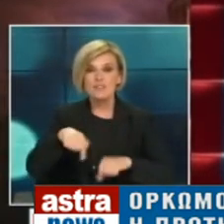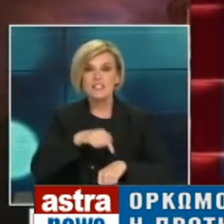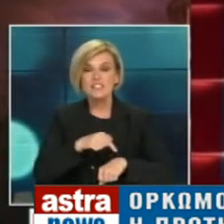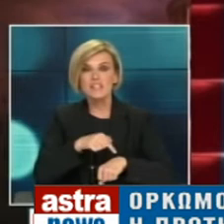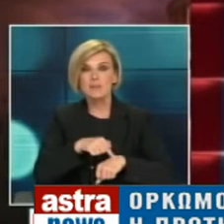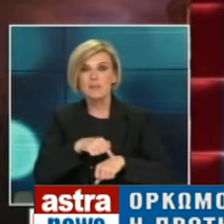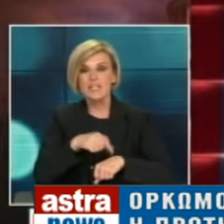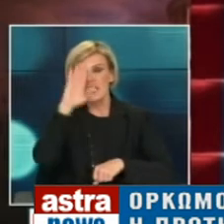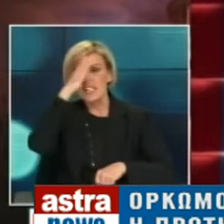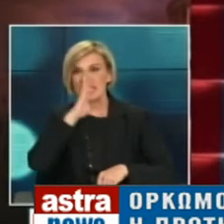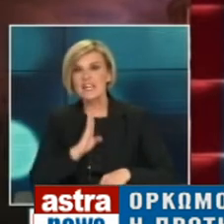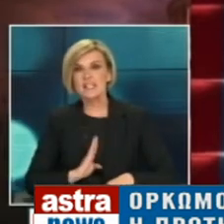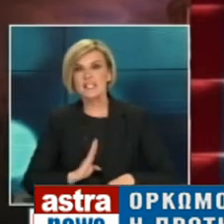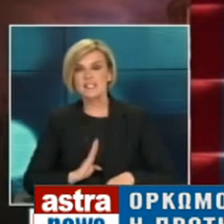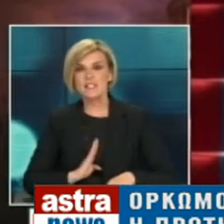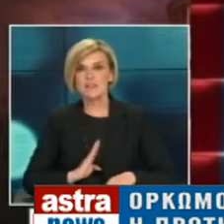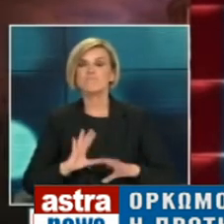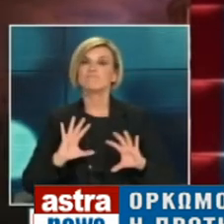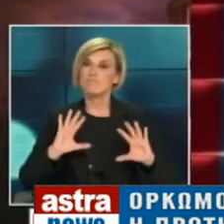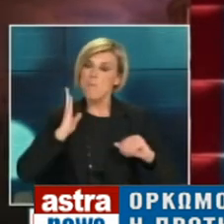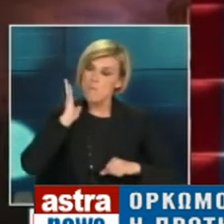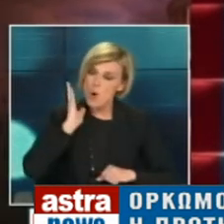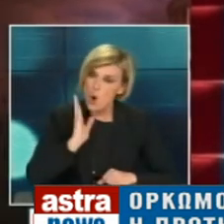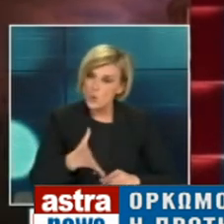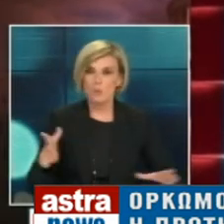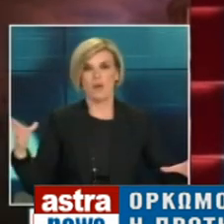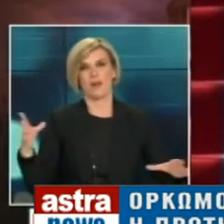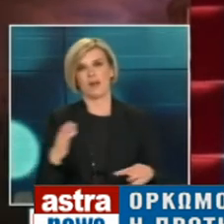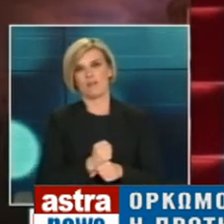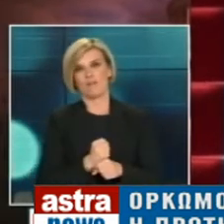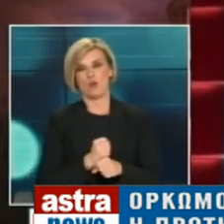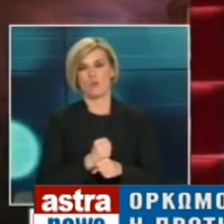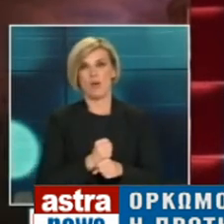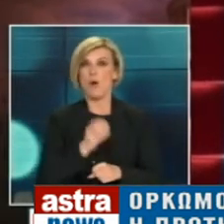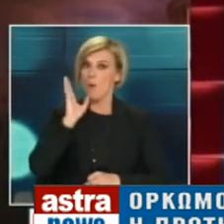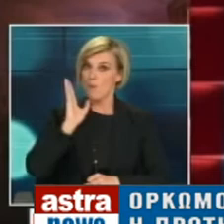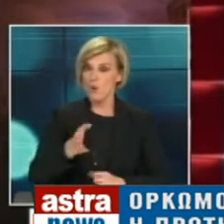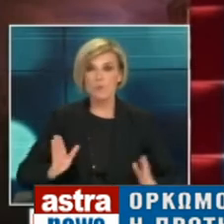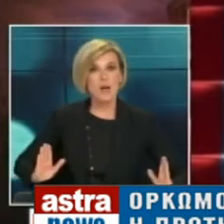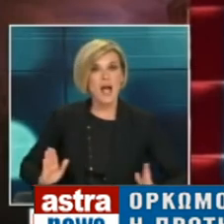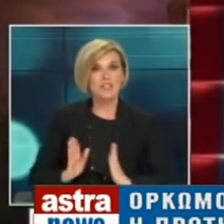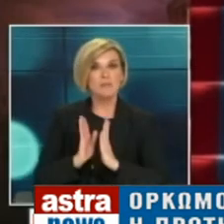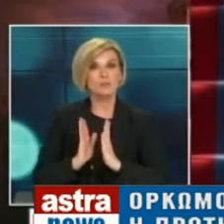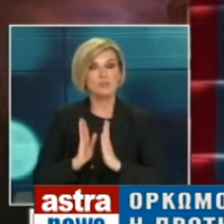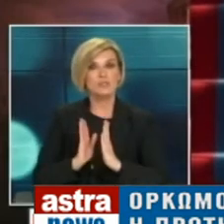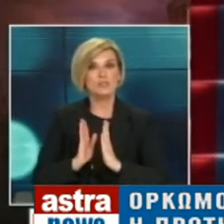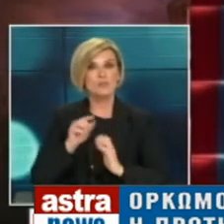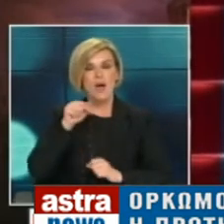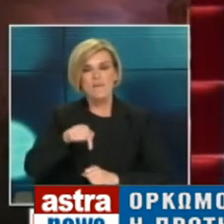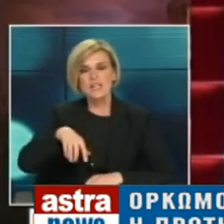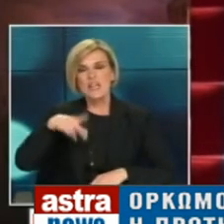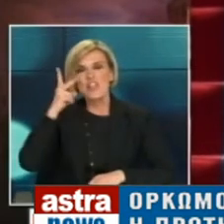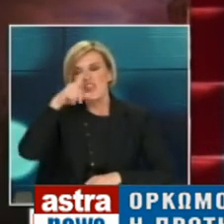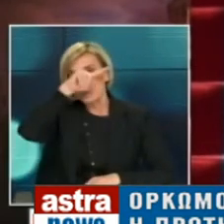μας. Θα αρθούμε στο ύψος των περιστάσεων, είναι το ερώτημα. Θα μπορέσουμε να αντιμετωπίσουμε αυτή τη χαλεπή